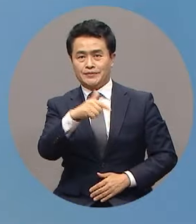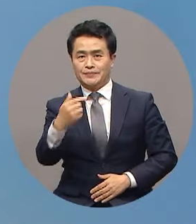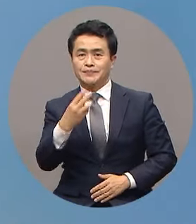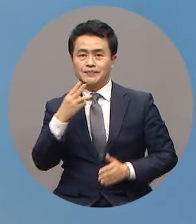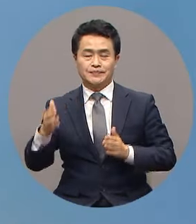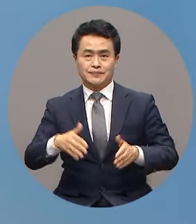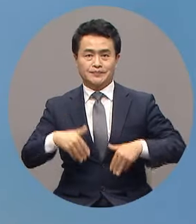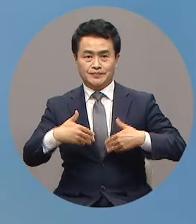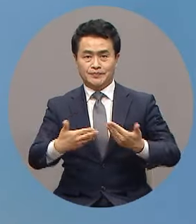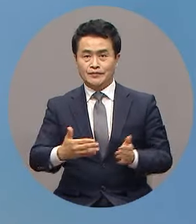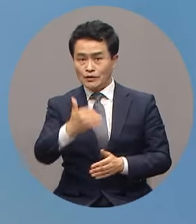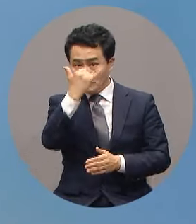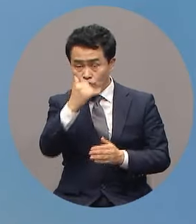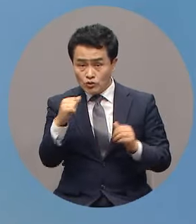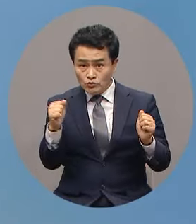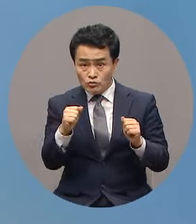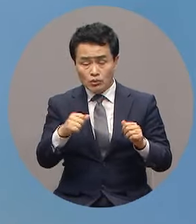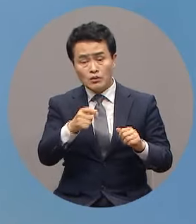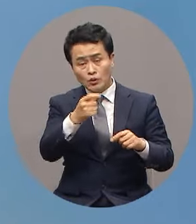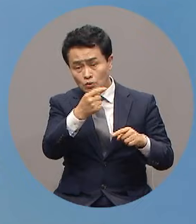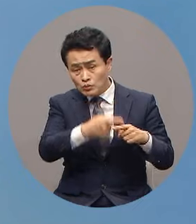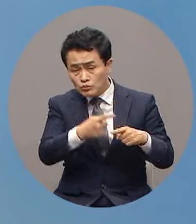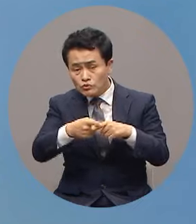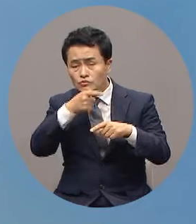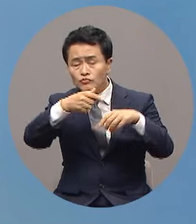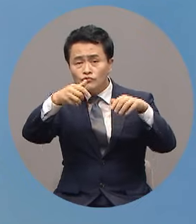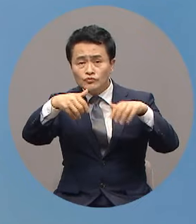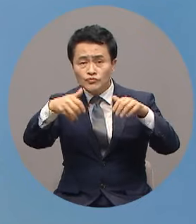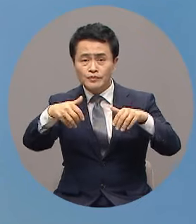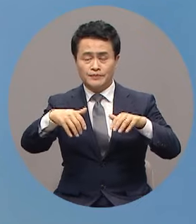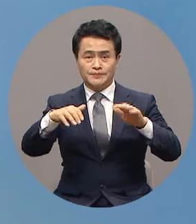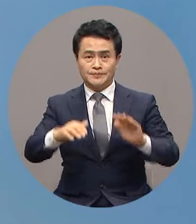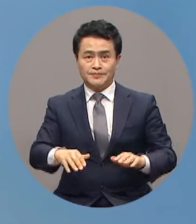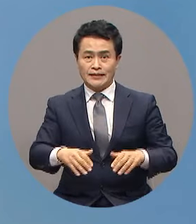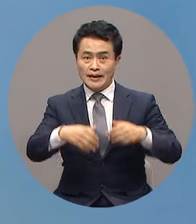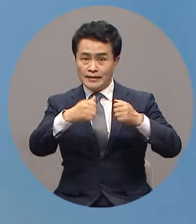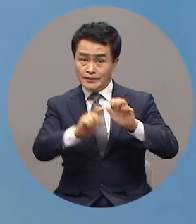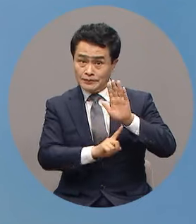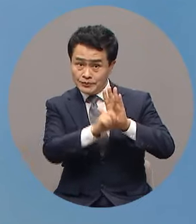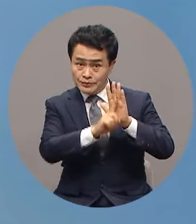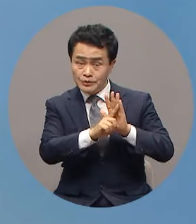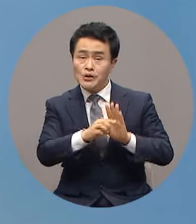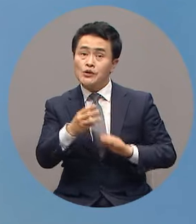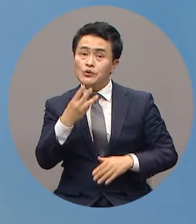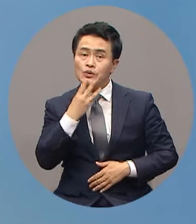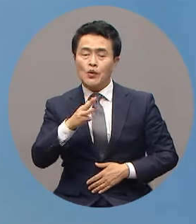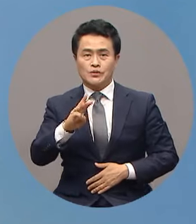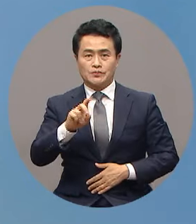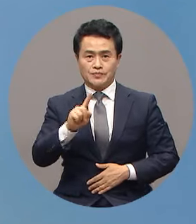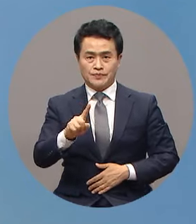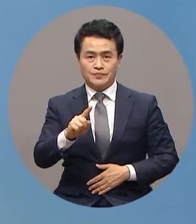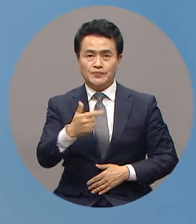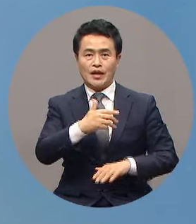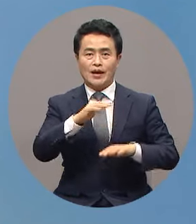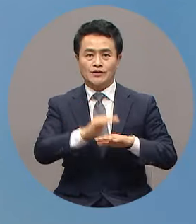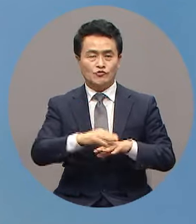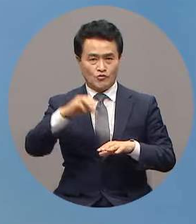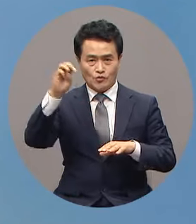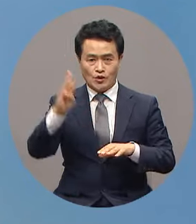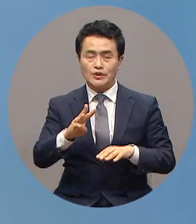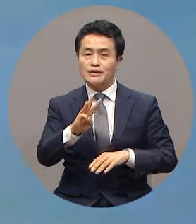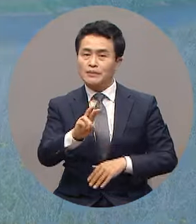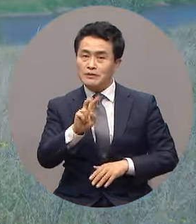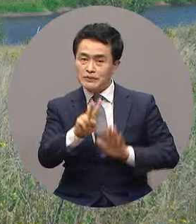경기 남부와 충남 북부로 빗방울이 살짝 떨어질 수 있겠습니다 자세한 최고 기온을 보시면 서울이 31도 대전과 광주